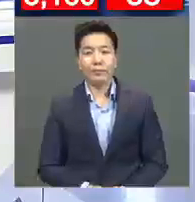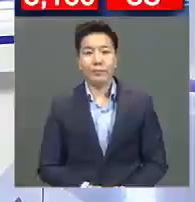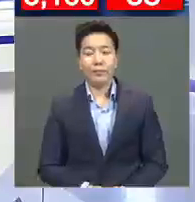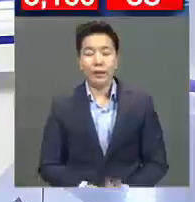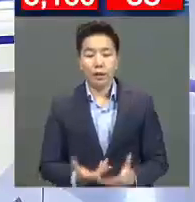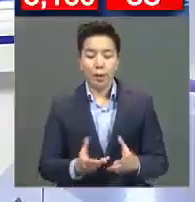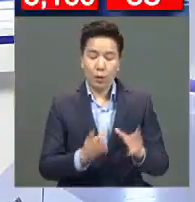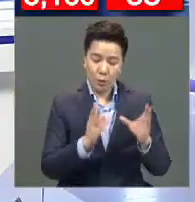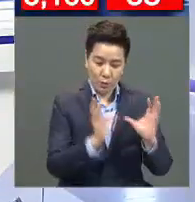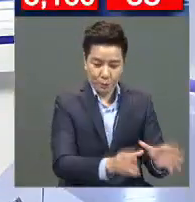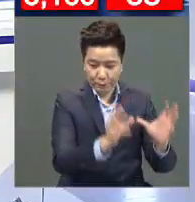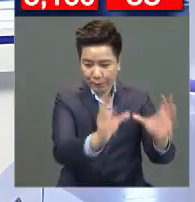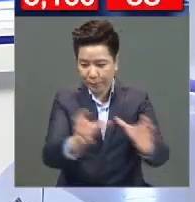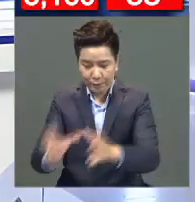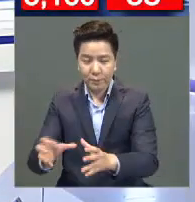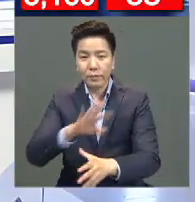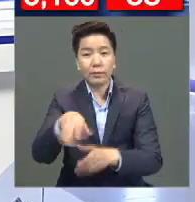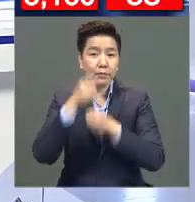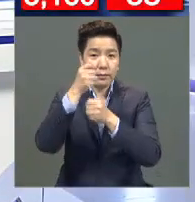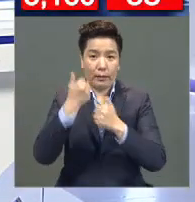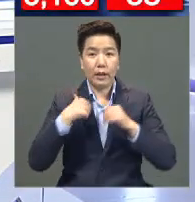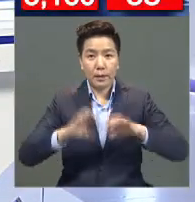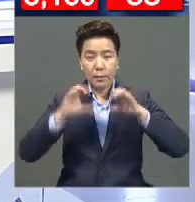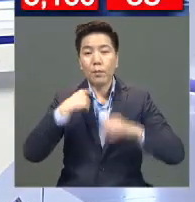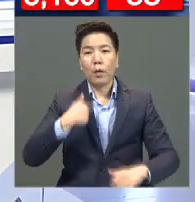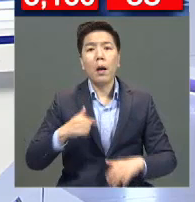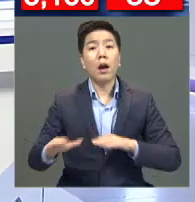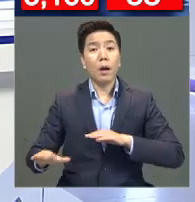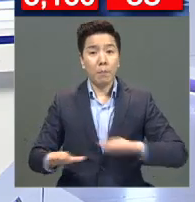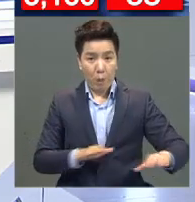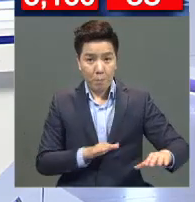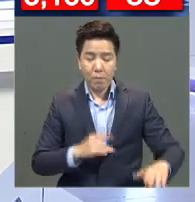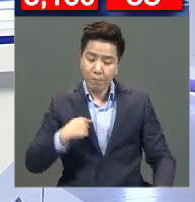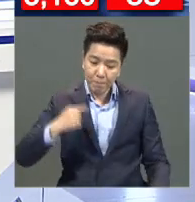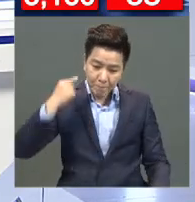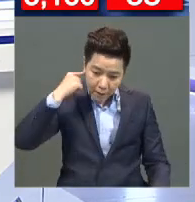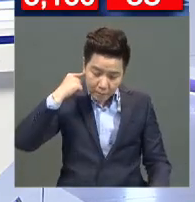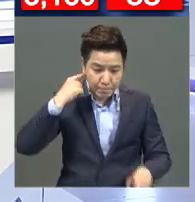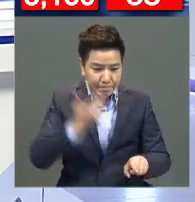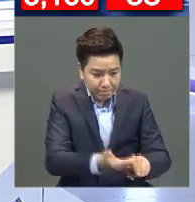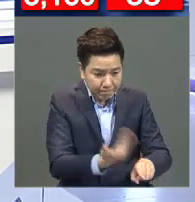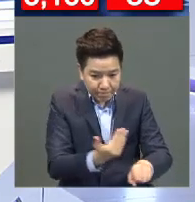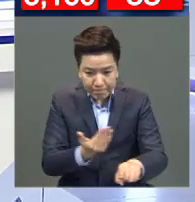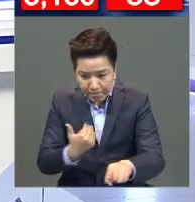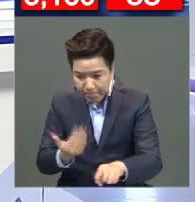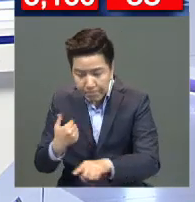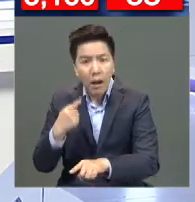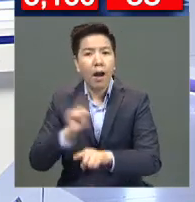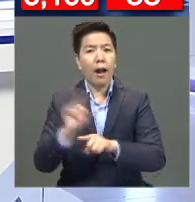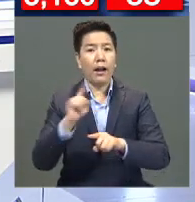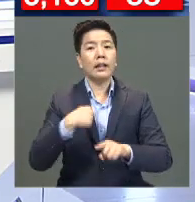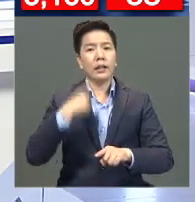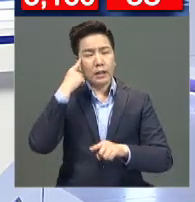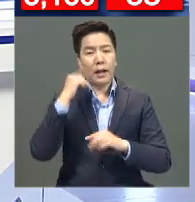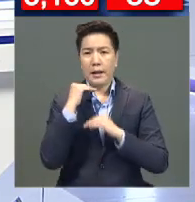การออกมาเคลื่อนไหวของทุกกลุ่มตอนนี้นะคะภาครัฐก็ย้ำนะคะว่าพร้อมที่จะรับฟังความคิดเห็นจากทุกกลุ่มเพียงแต่ว่าอยากจะให้อยู่ในกรอบนะคะ